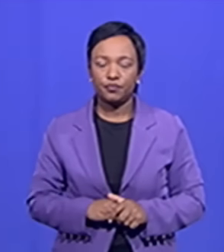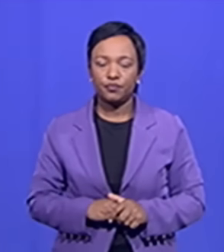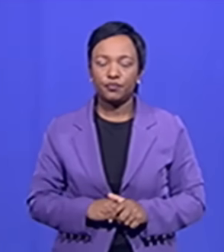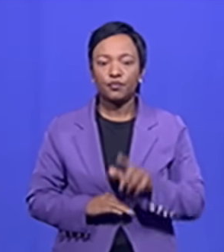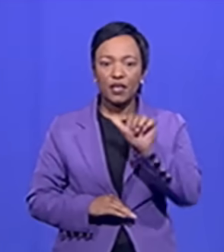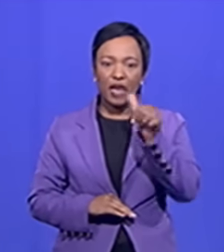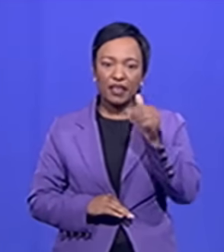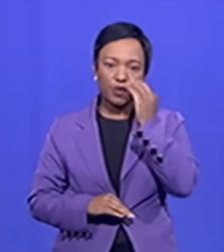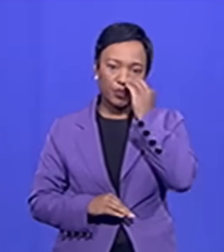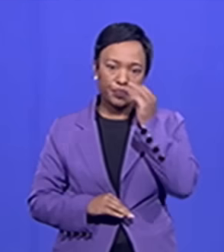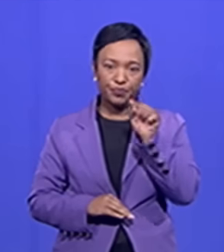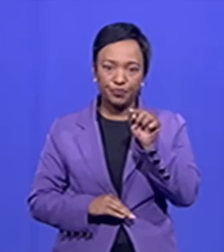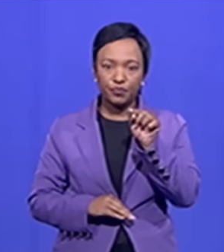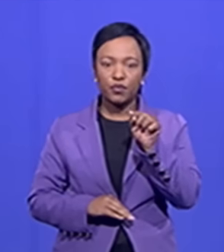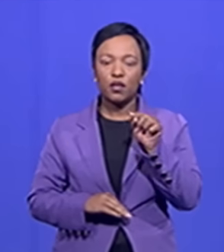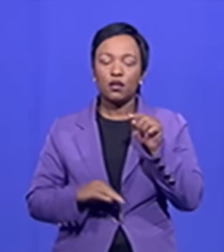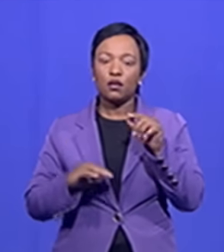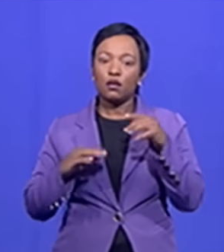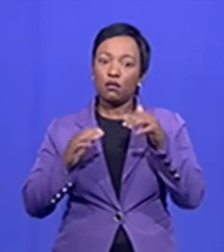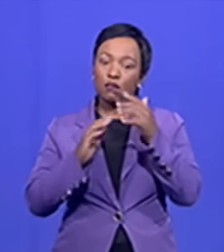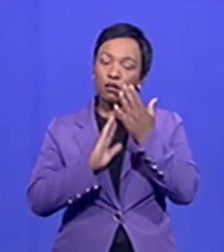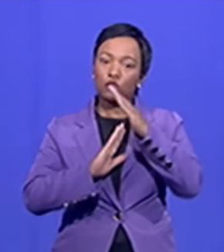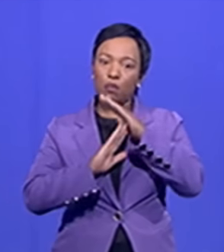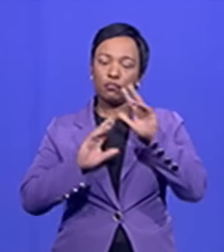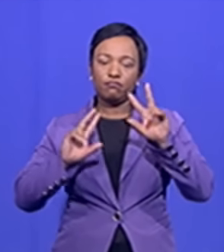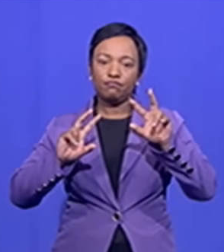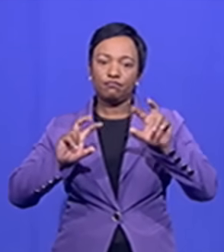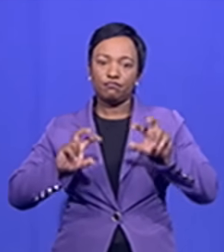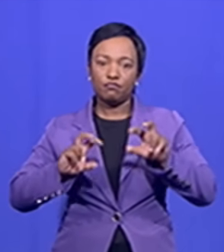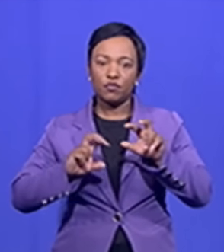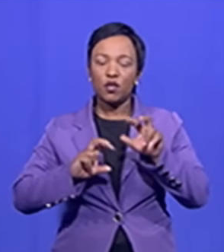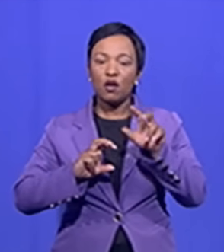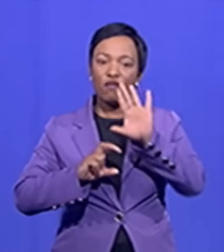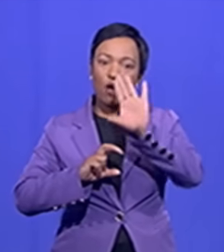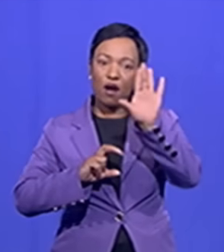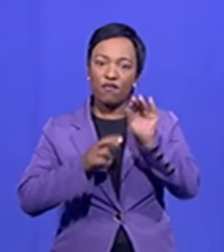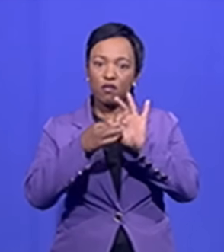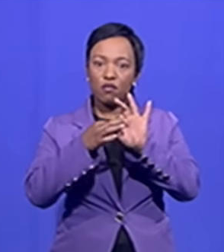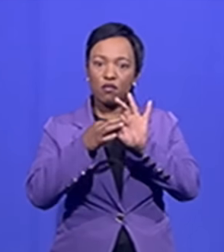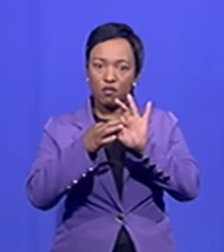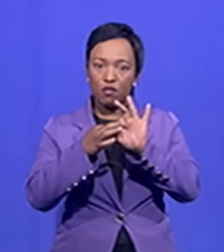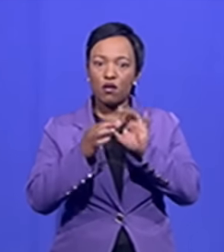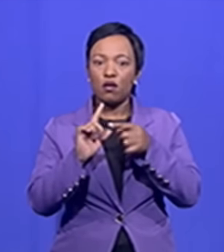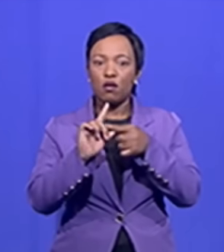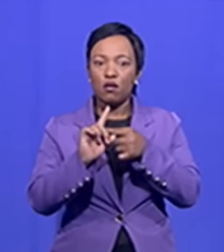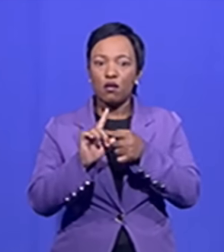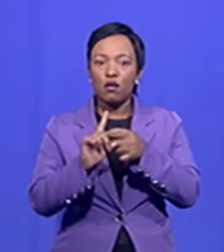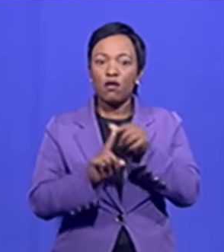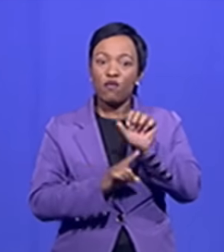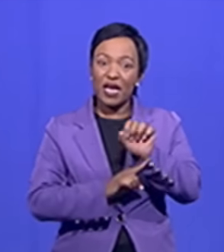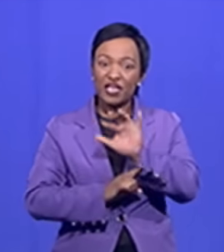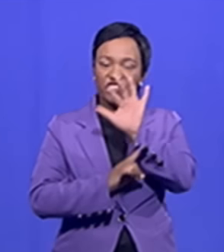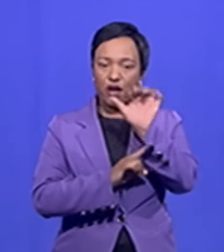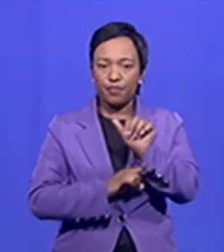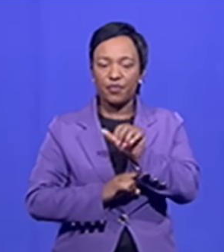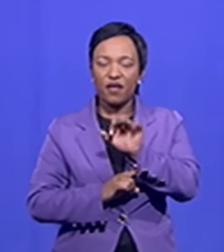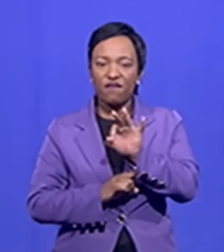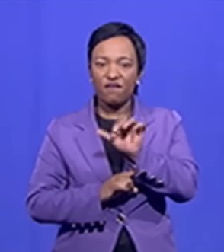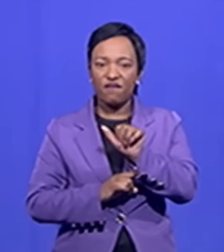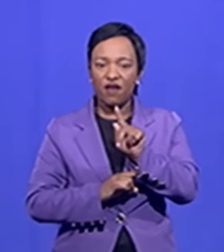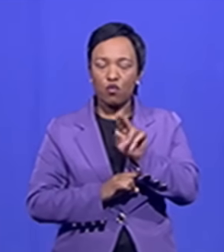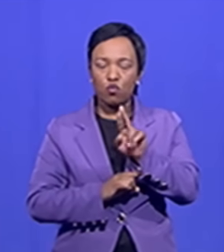Ditabeng tse dingwe re fumana hore mofuputsi e moholo e bile le motsamaisi wa ditherisano Afrika le Asia Thembisa Fakude o re barumuwa ba Amerika ba